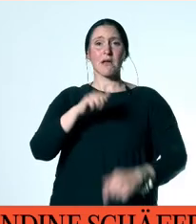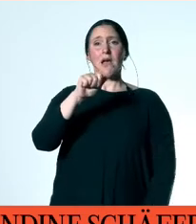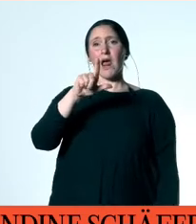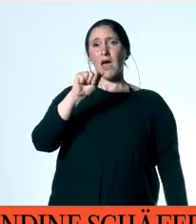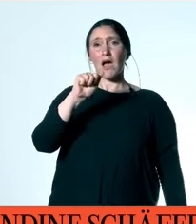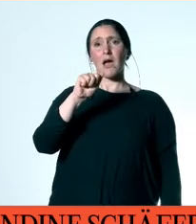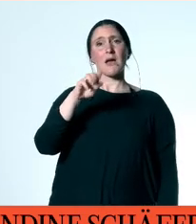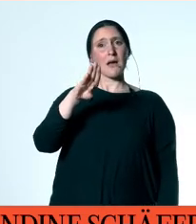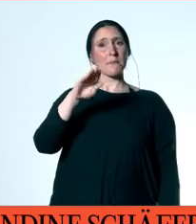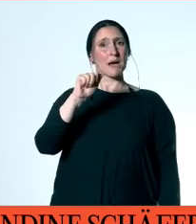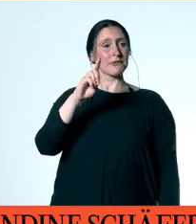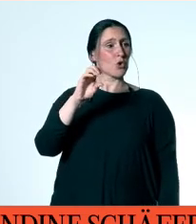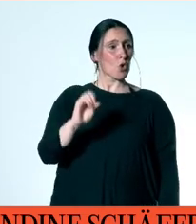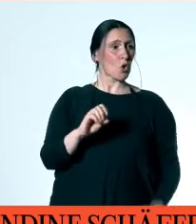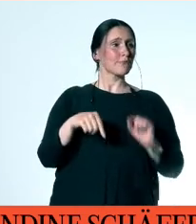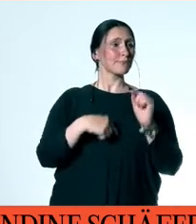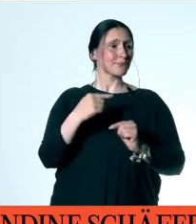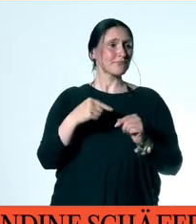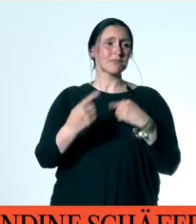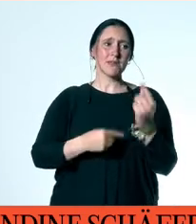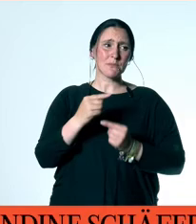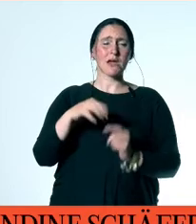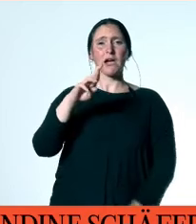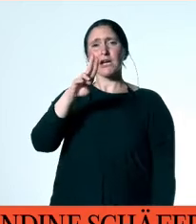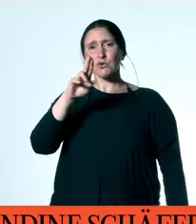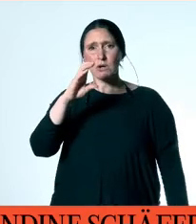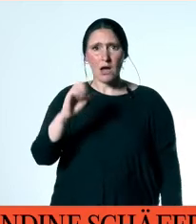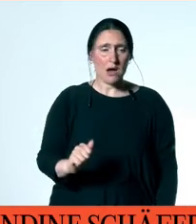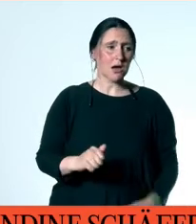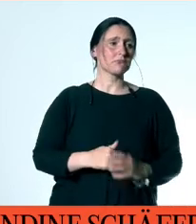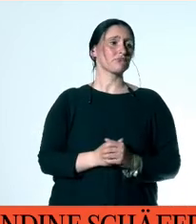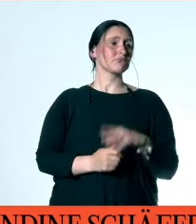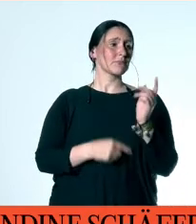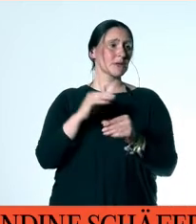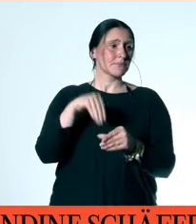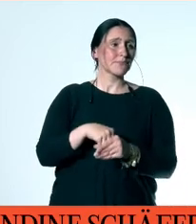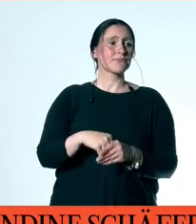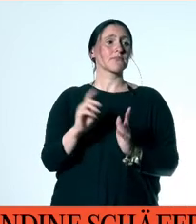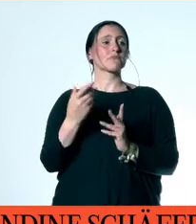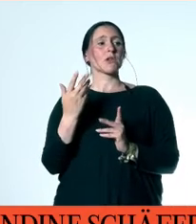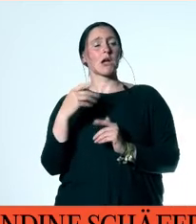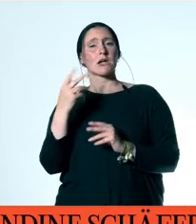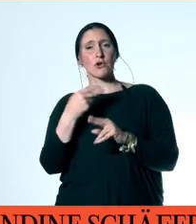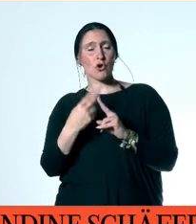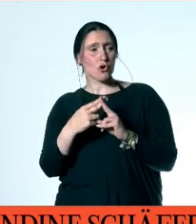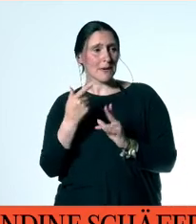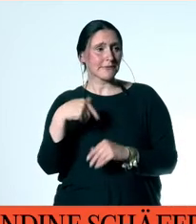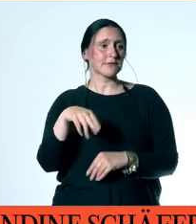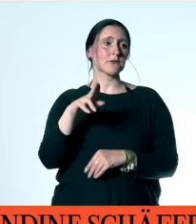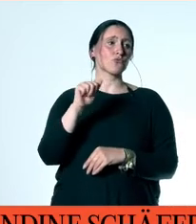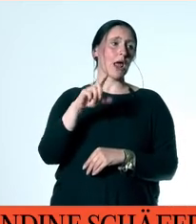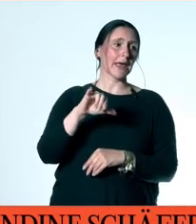Es wäre schön, wenn es das Alabado immer gäbe, das Arrullo gäbe, das Ruka gäbe, die Romances, die